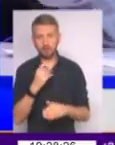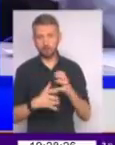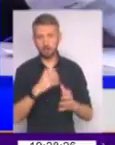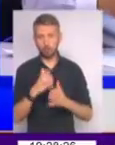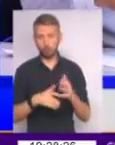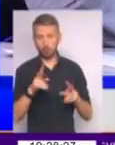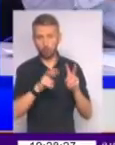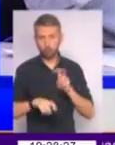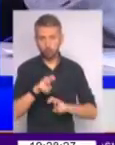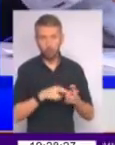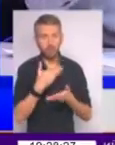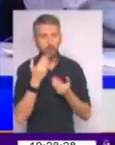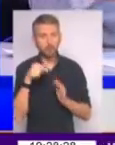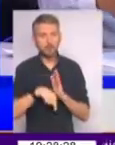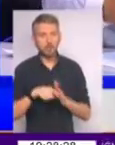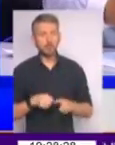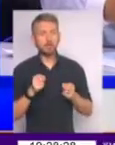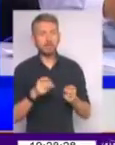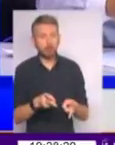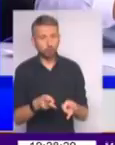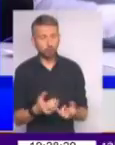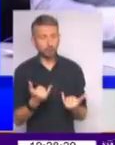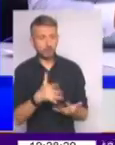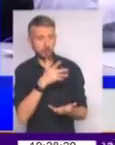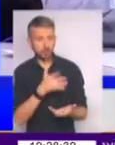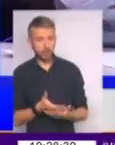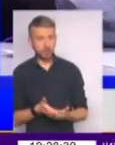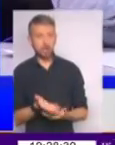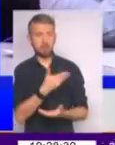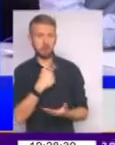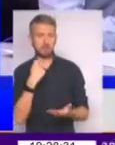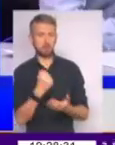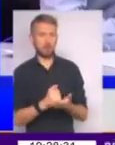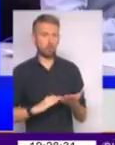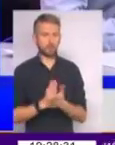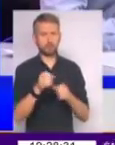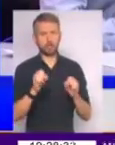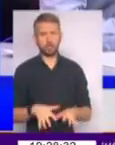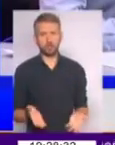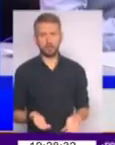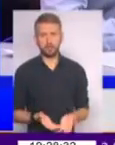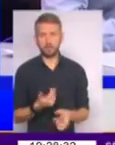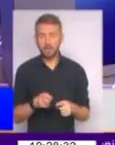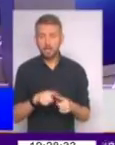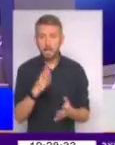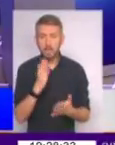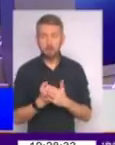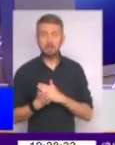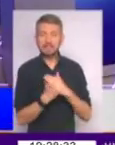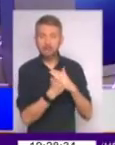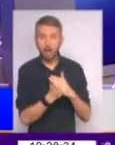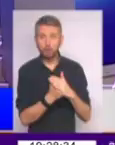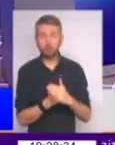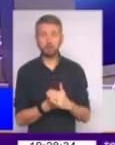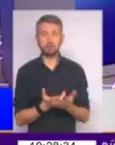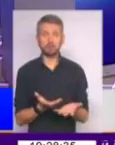тобто відсутність склад кримінального злочину на даний час, ми приймаємо політичне рішення. І це є підставою, як би це